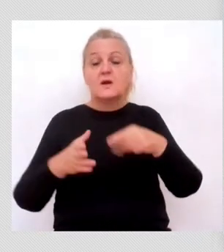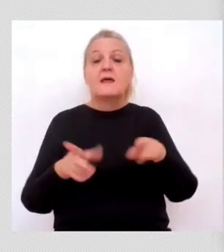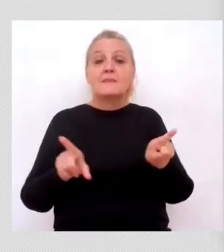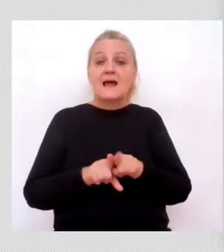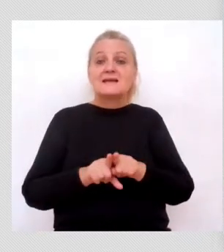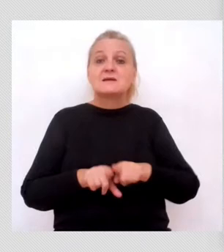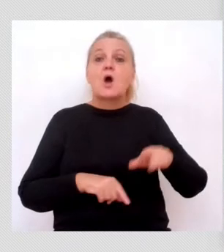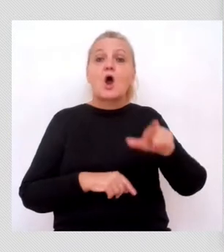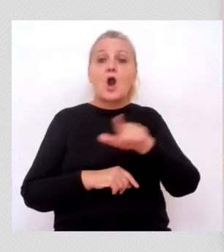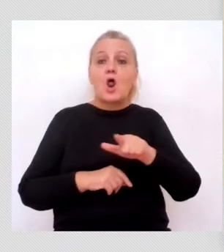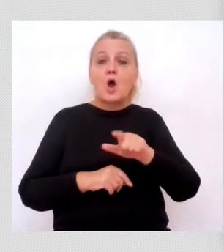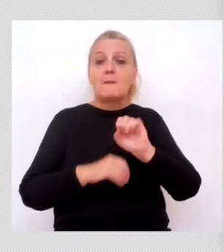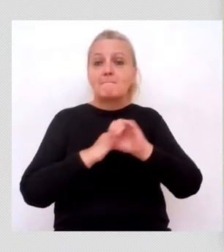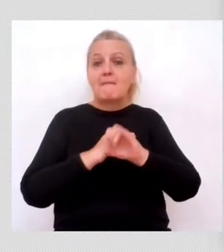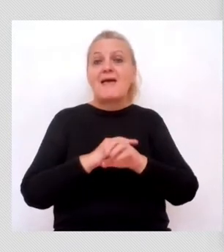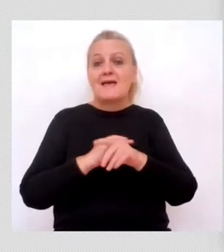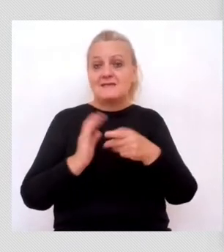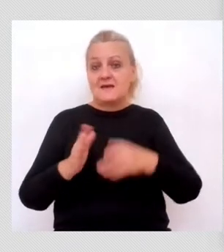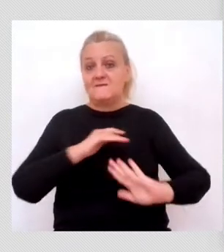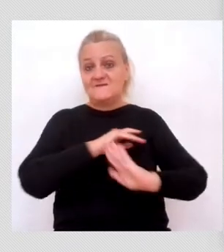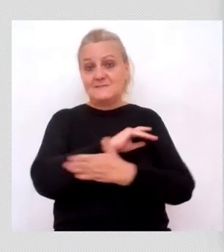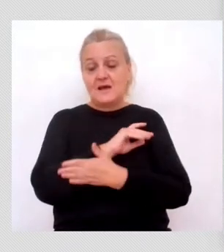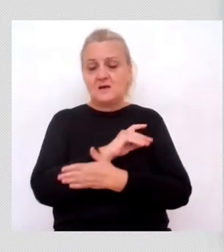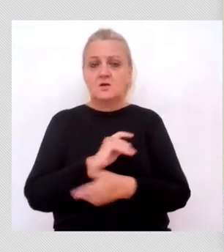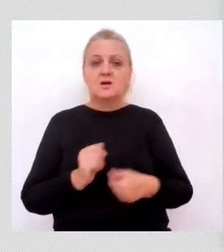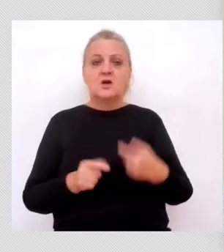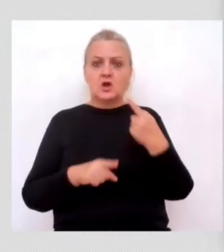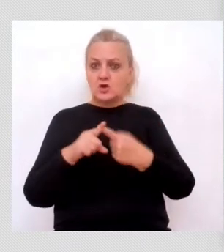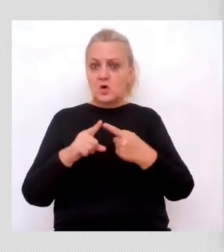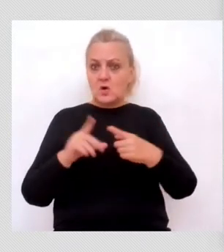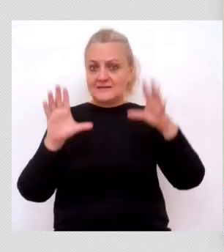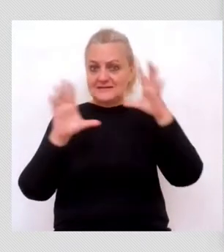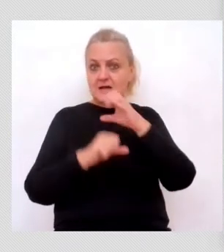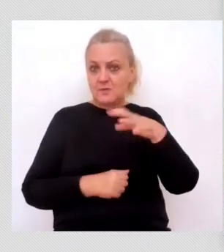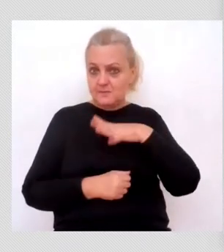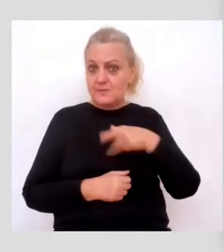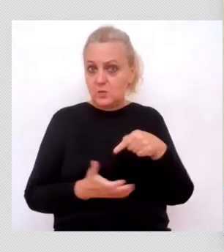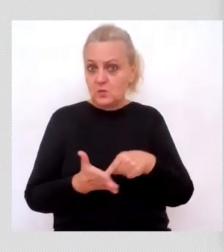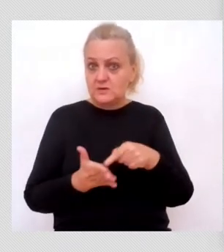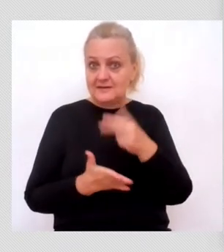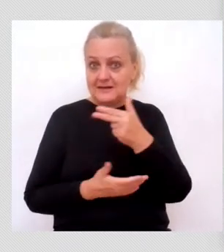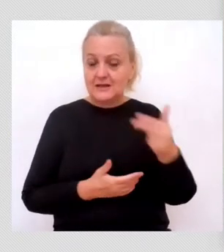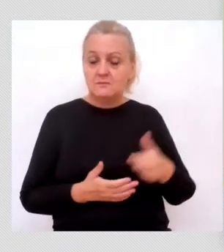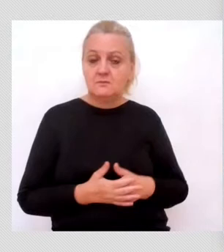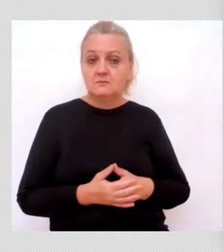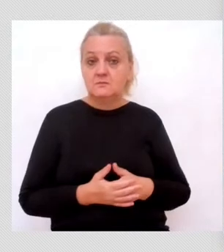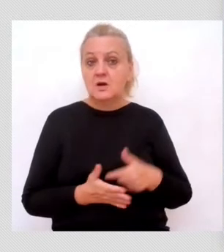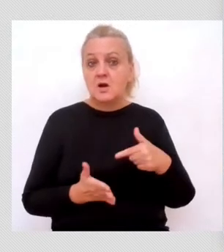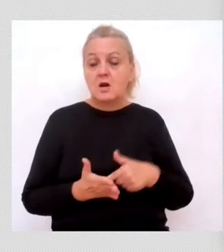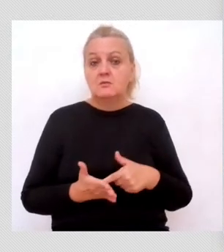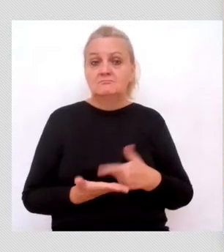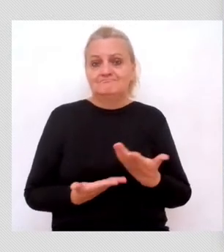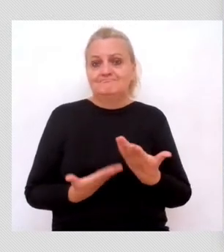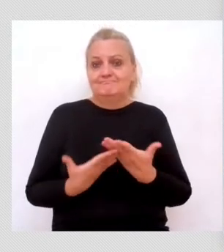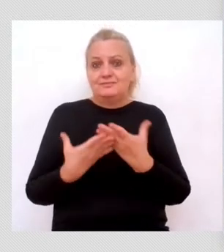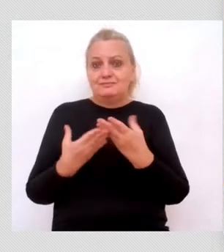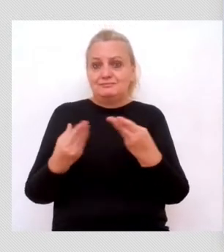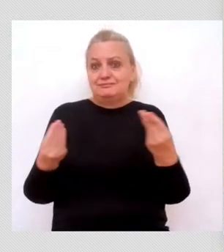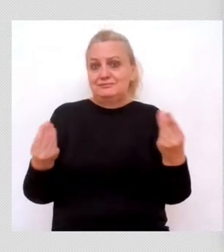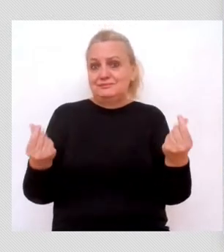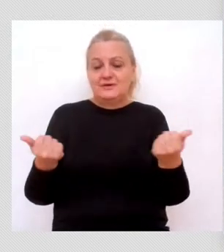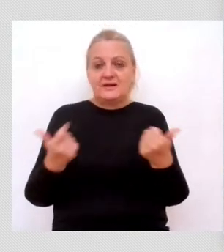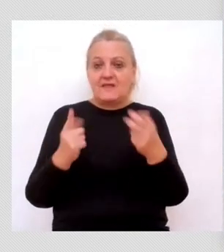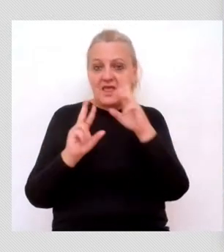lokalnych, o których jakby roli trochę zapomnieliśmy w miarę tego, jak one nikły, bladły i